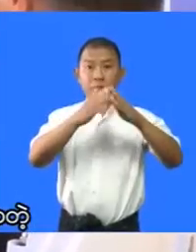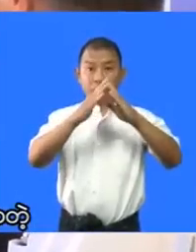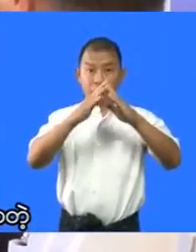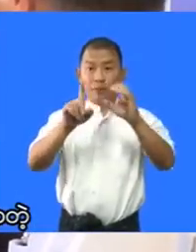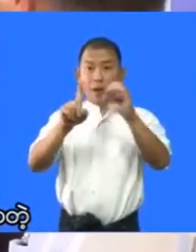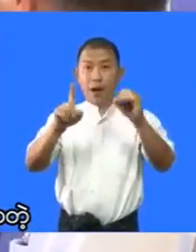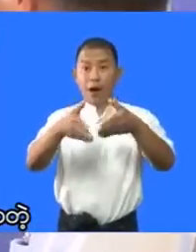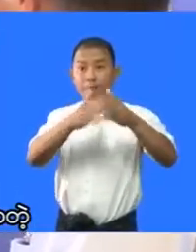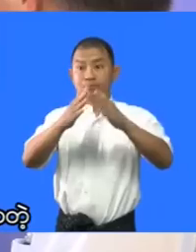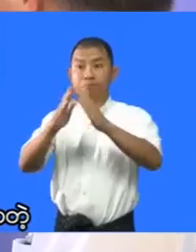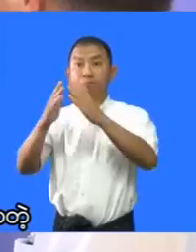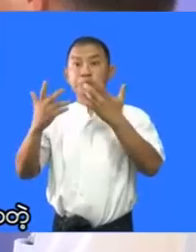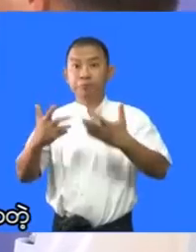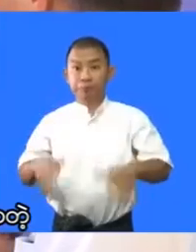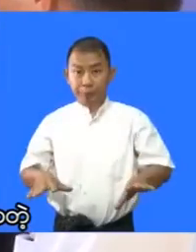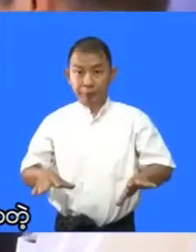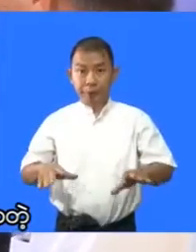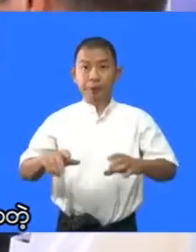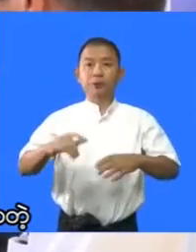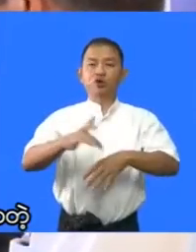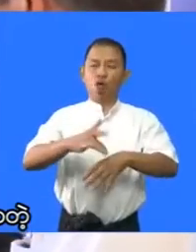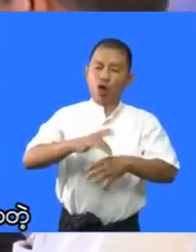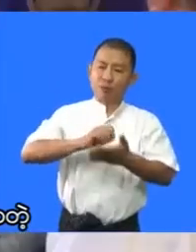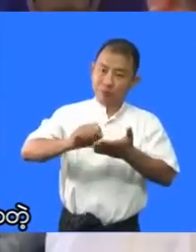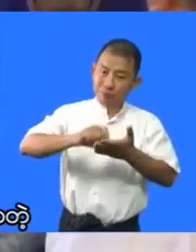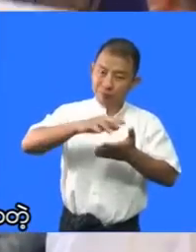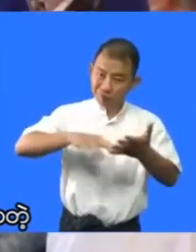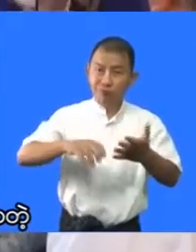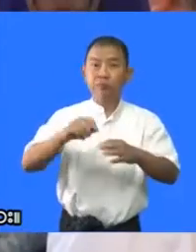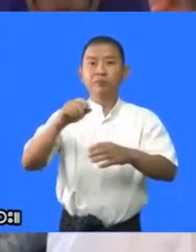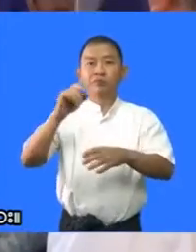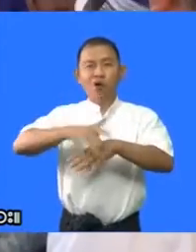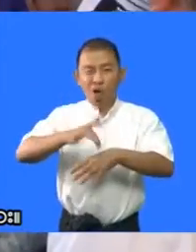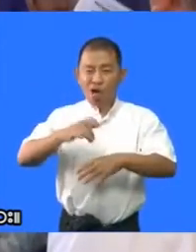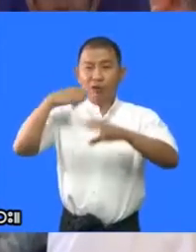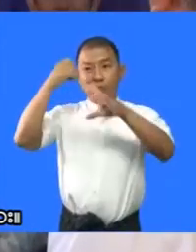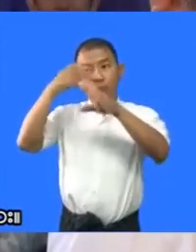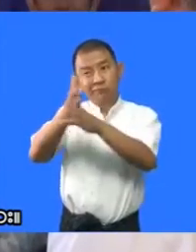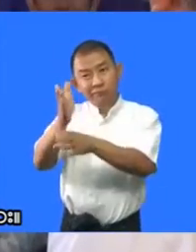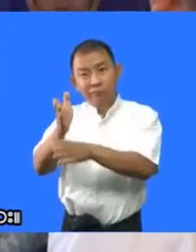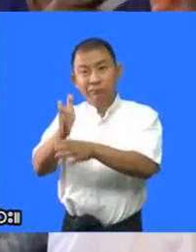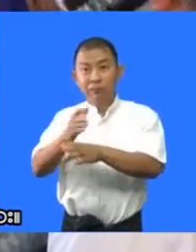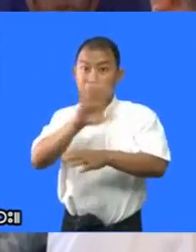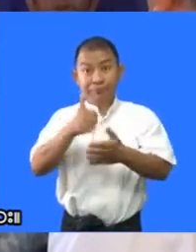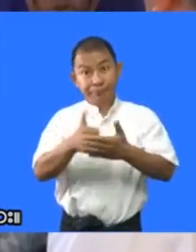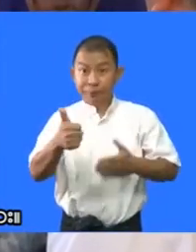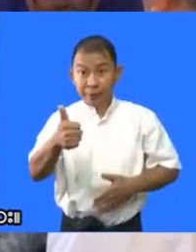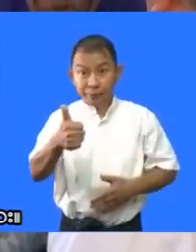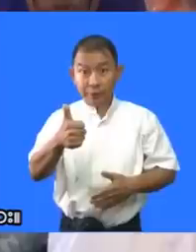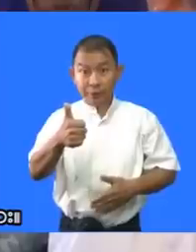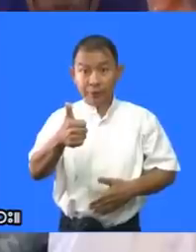န်းအောင်မြင်ပြီဆိုပါစို့ပြစီရုံလည်းရှိလာပြီဆိုပါစို့ခုနကကိုပိုင်းပြောတဲ့စေတမ်းမပါတာတို့အမှုပညာမပါ